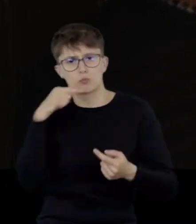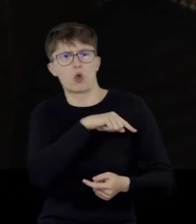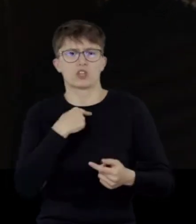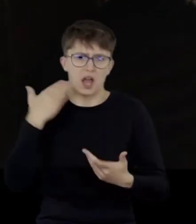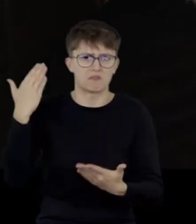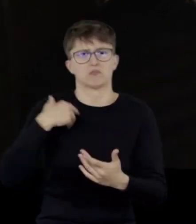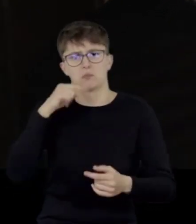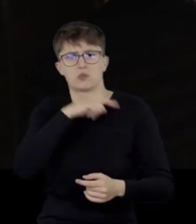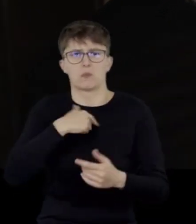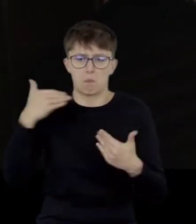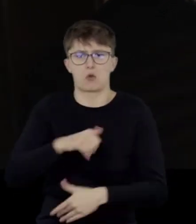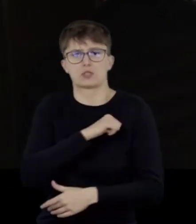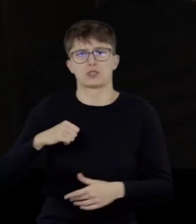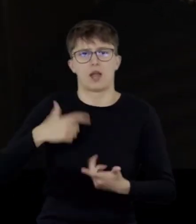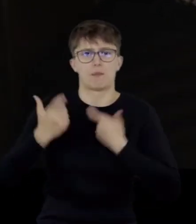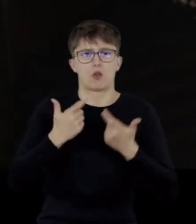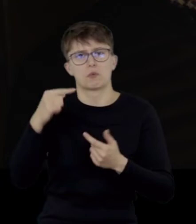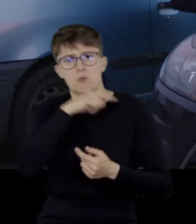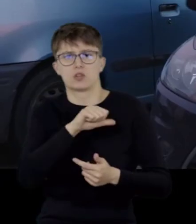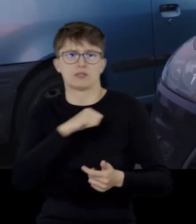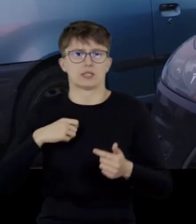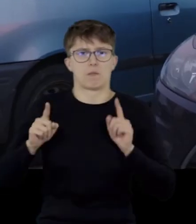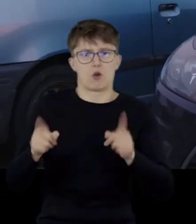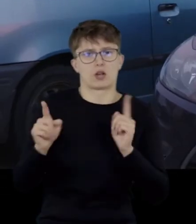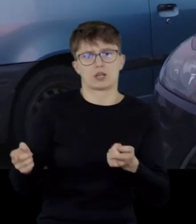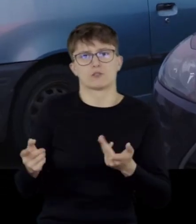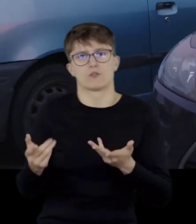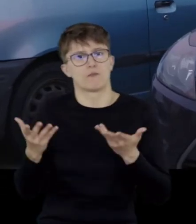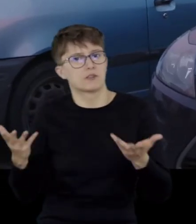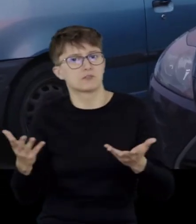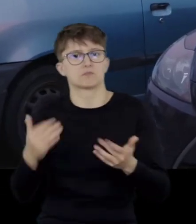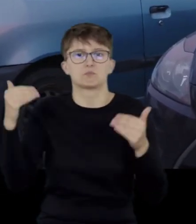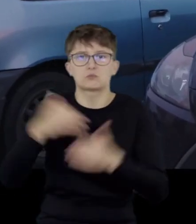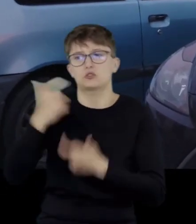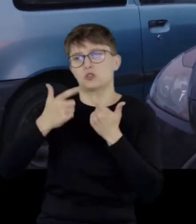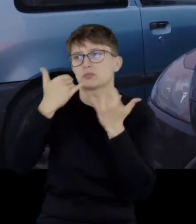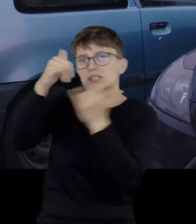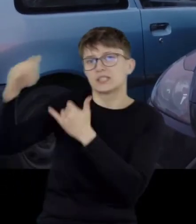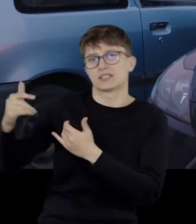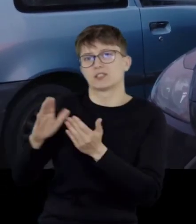własną sprawczość, że mogą coś zrobić same, że potrafią się zorganizować, że